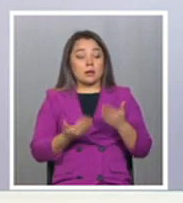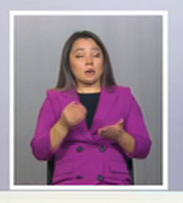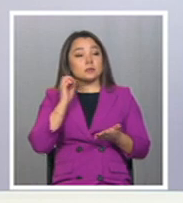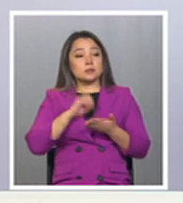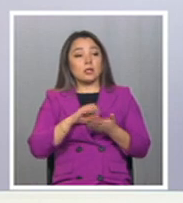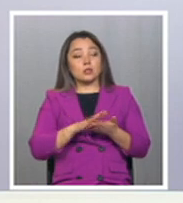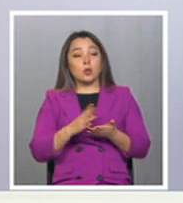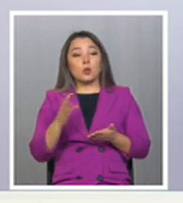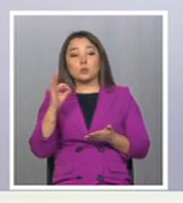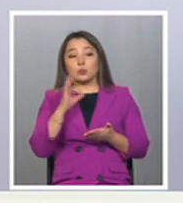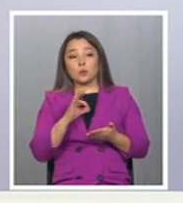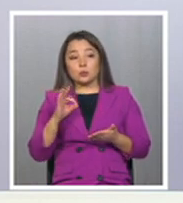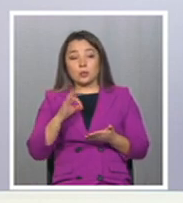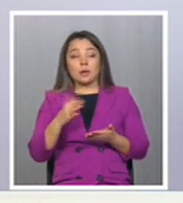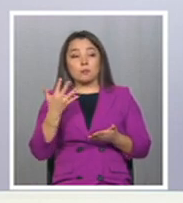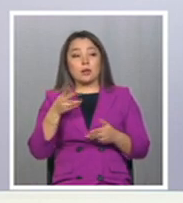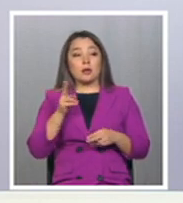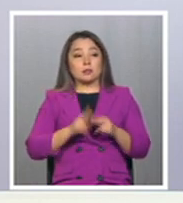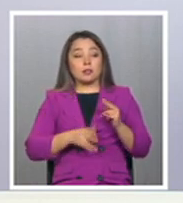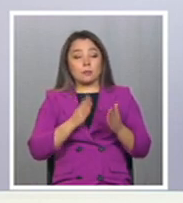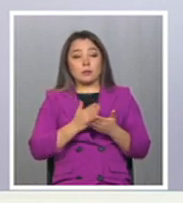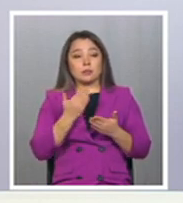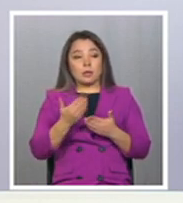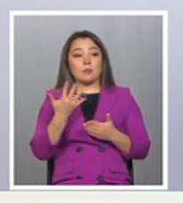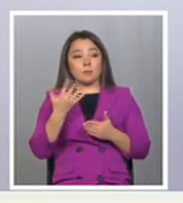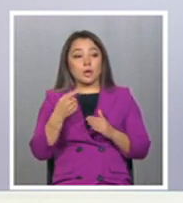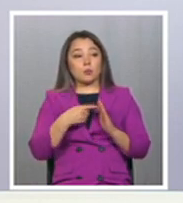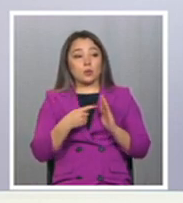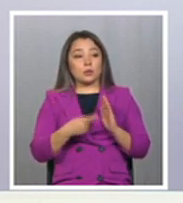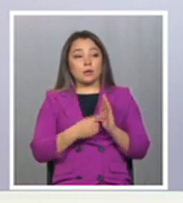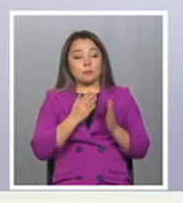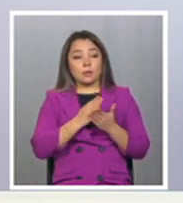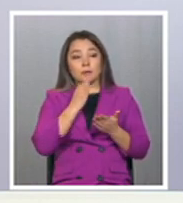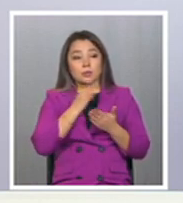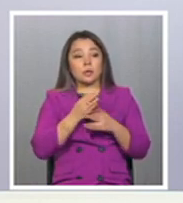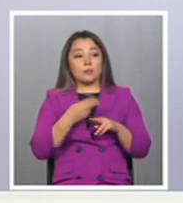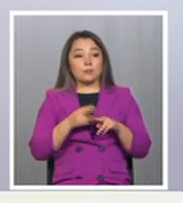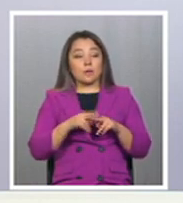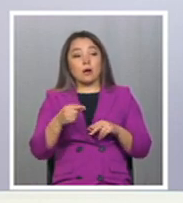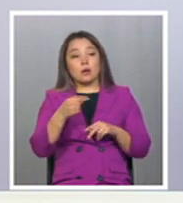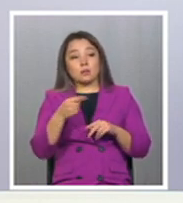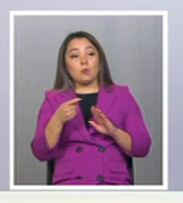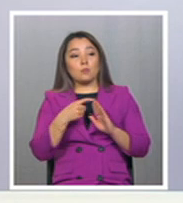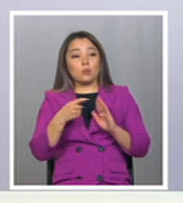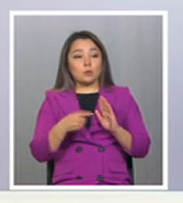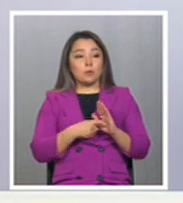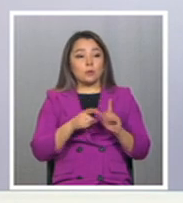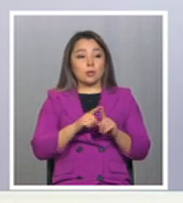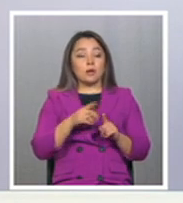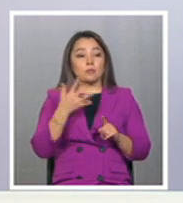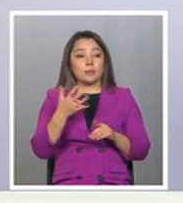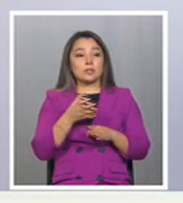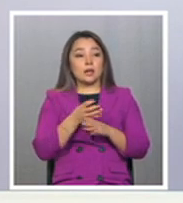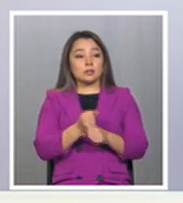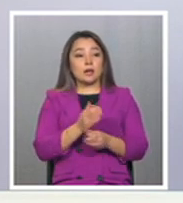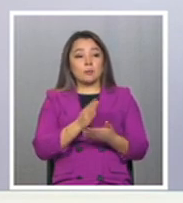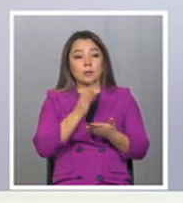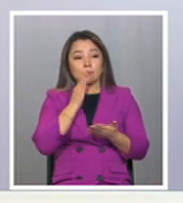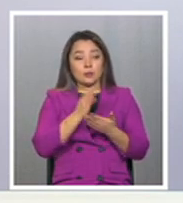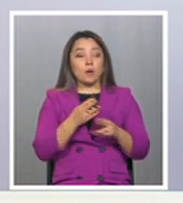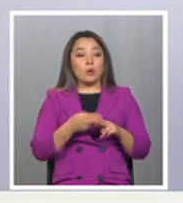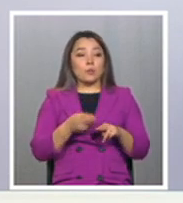0-ге немесе 5-ке аяқталса, ол сан 5-ке бөлінеді. Олай болса, алымында бөлімінде 5-ке қысқартайық.